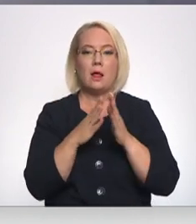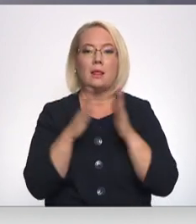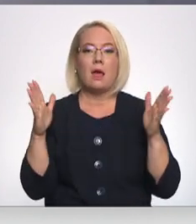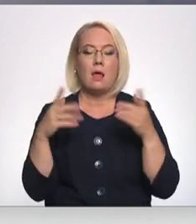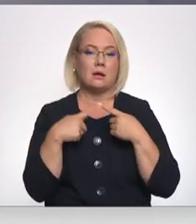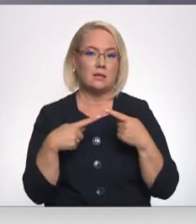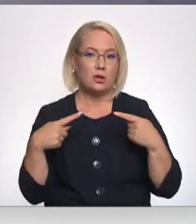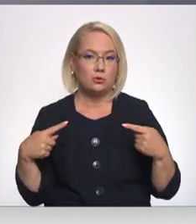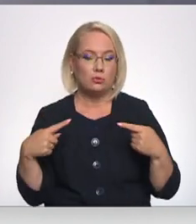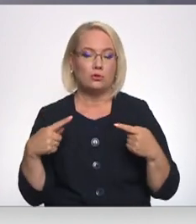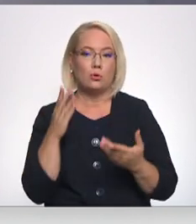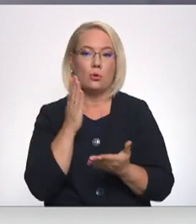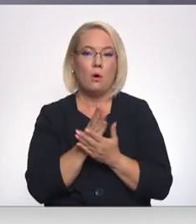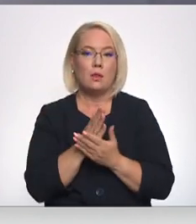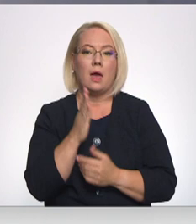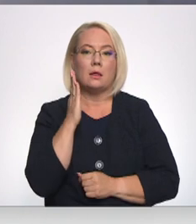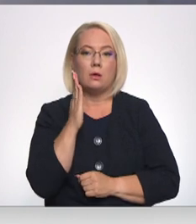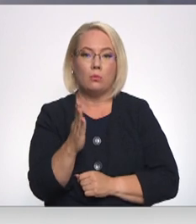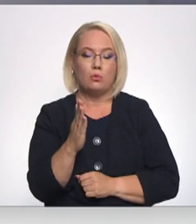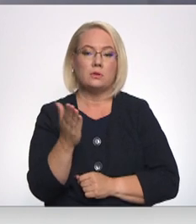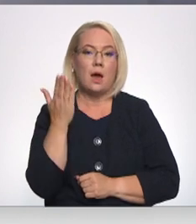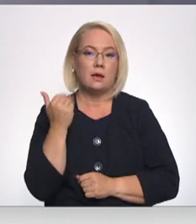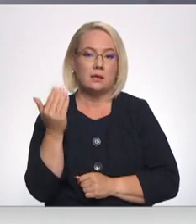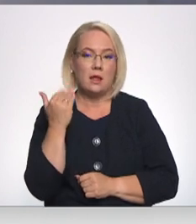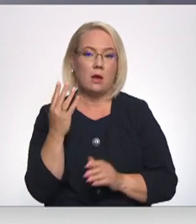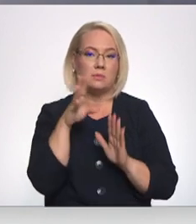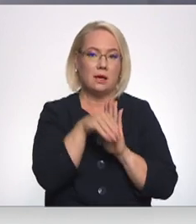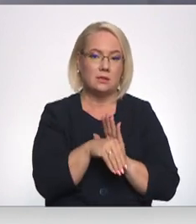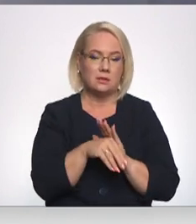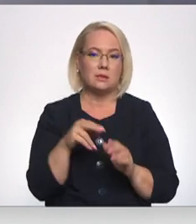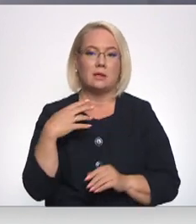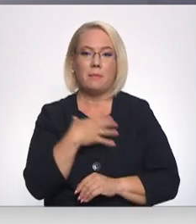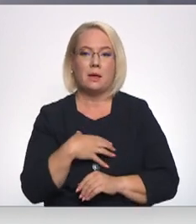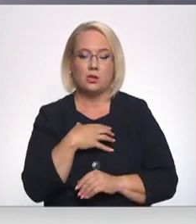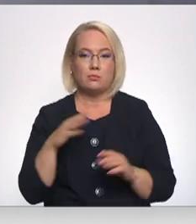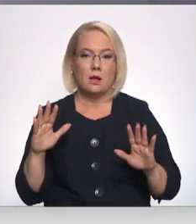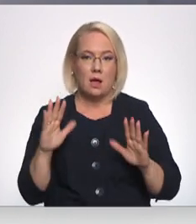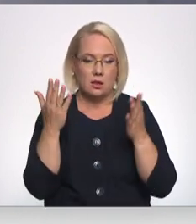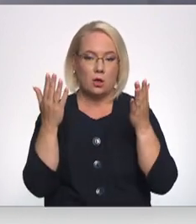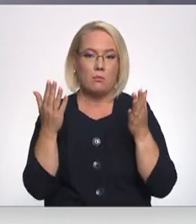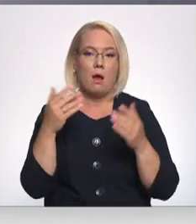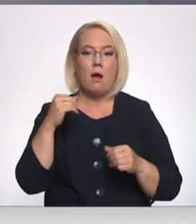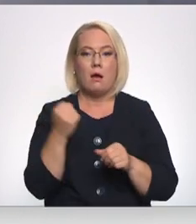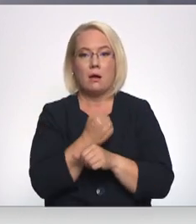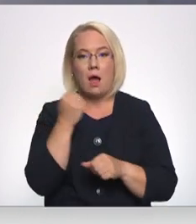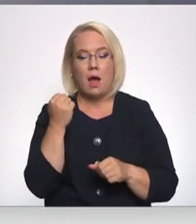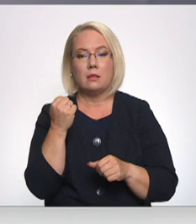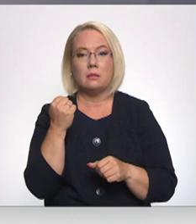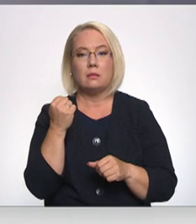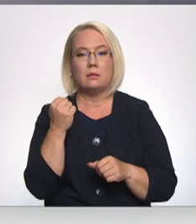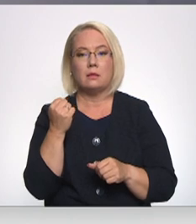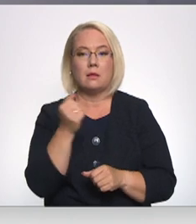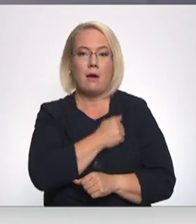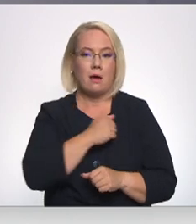resurss, noteikti būs aicinājums iesaistīties nepieciešamības gadījumā gan